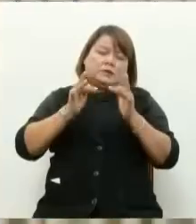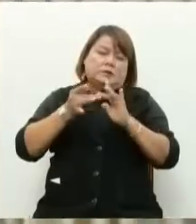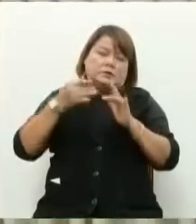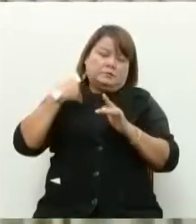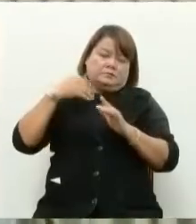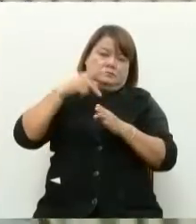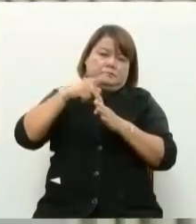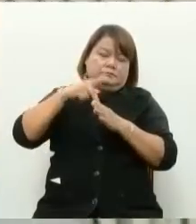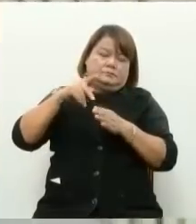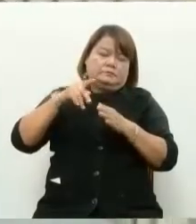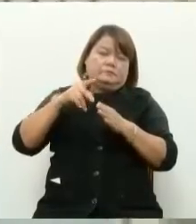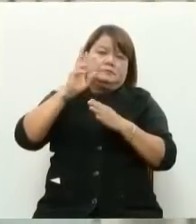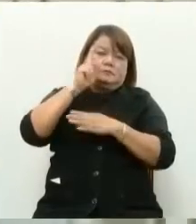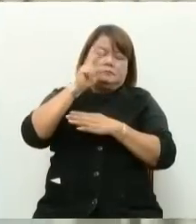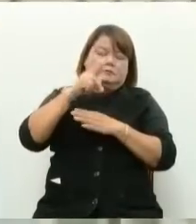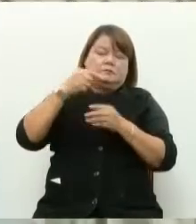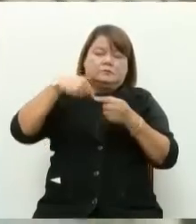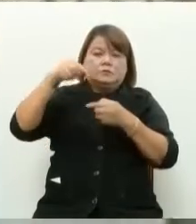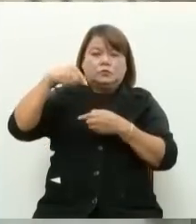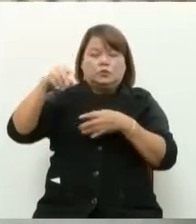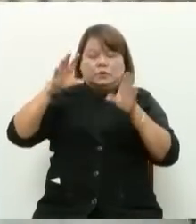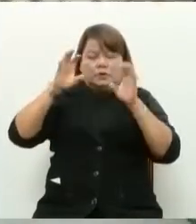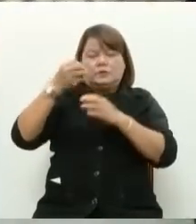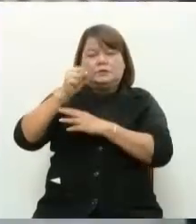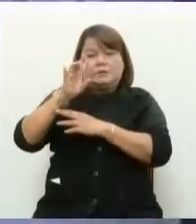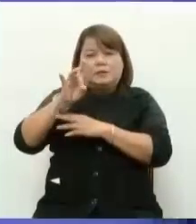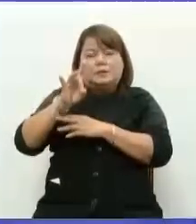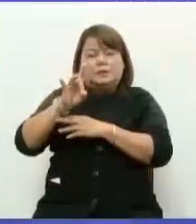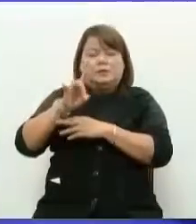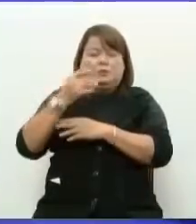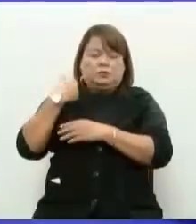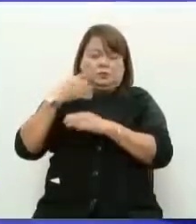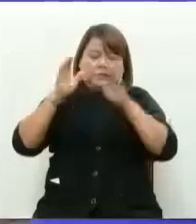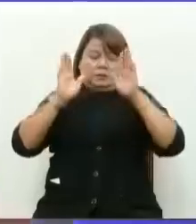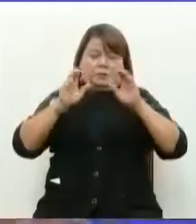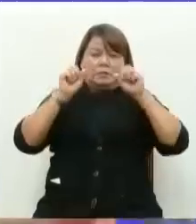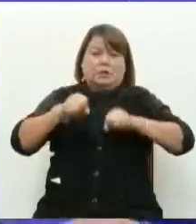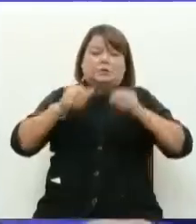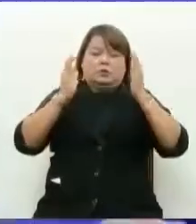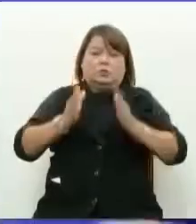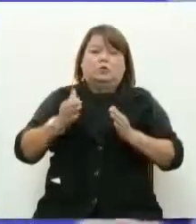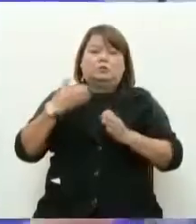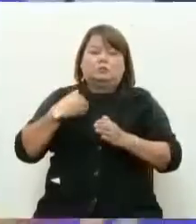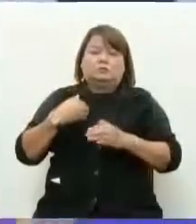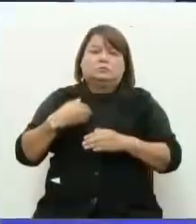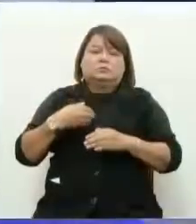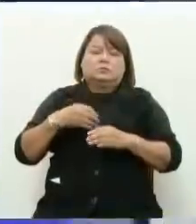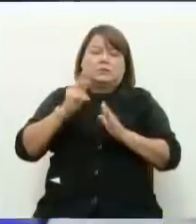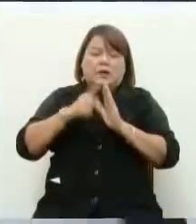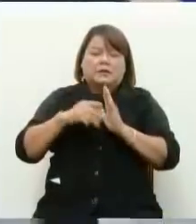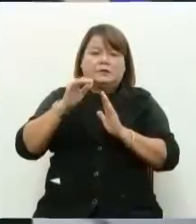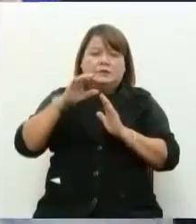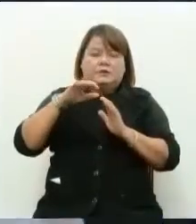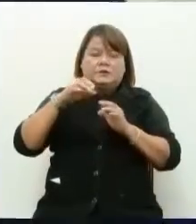ำเขตตรวจราชการที่18คุณภาพคนคุณภาพการศึกษา และมีการบรรยายพิเศษหั